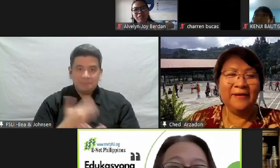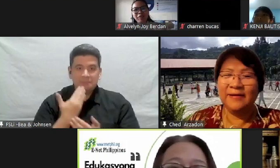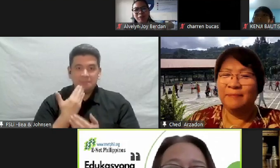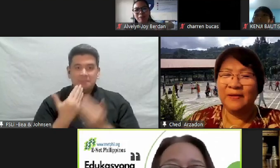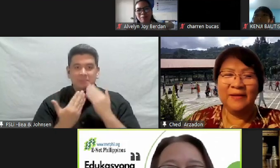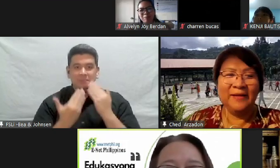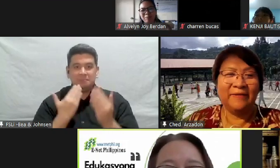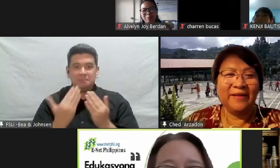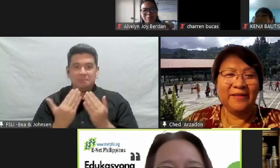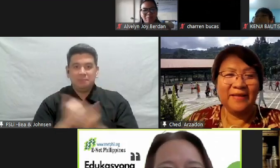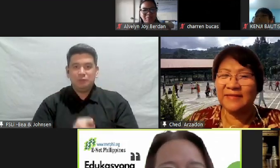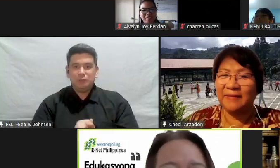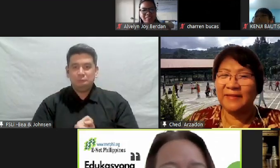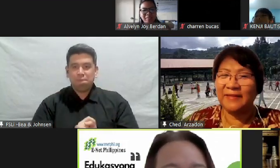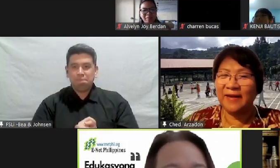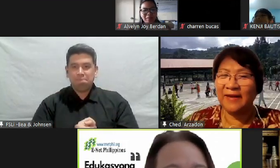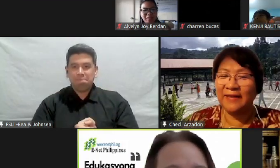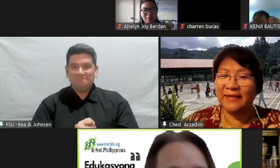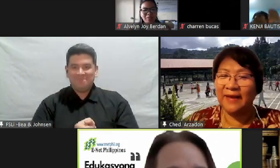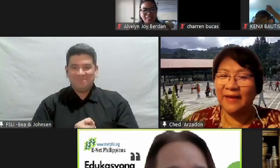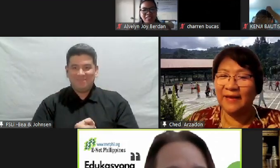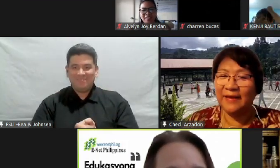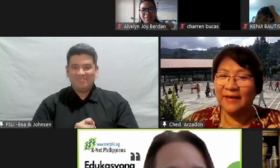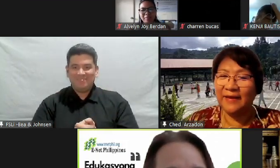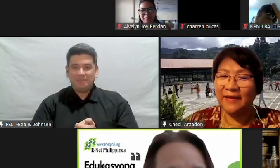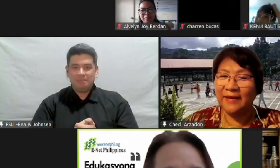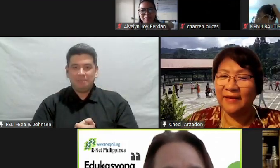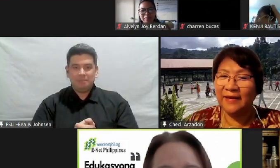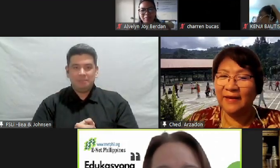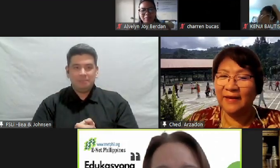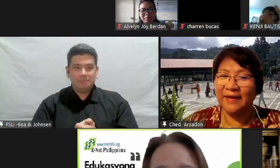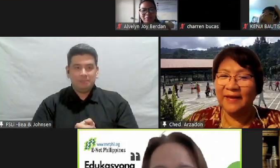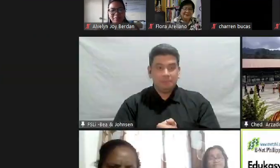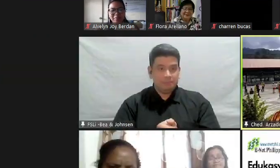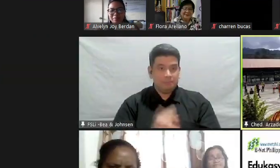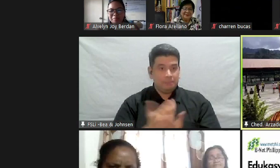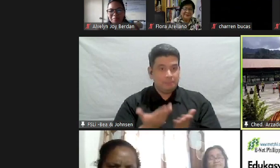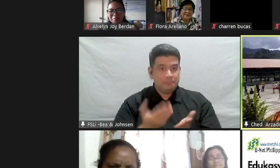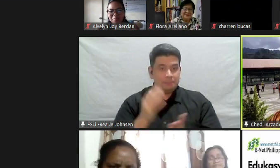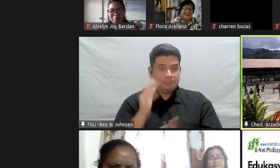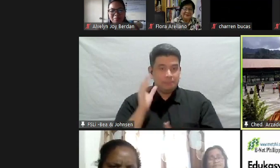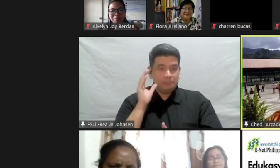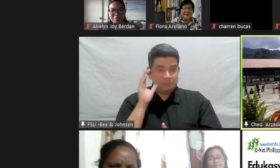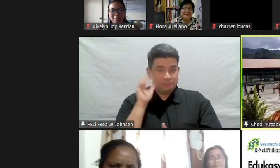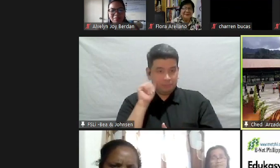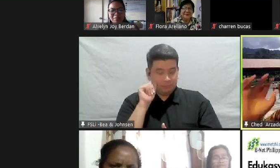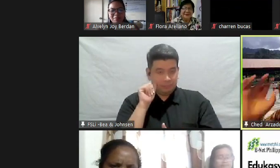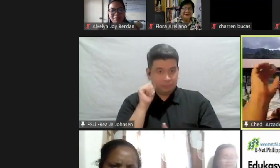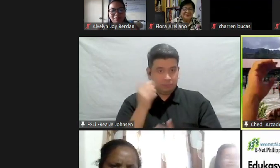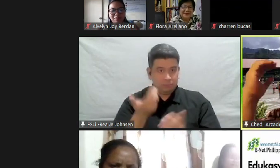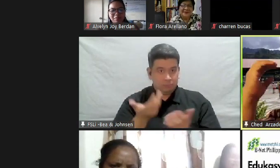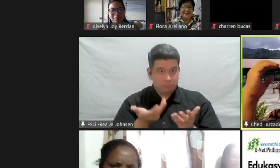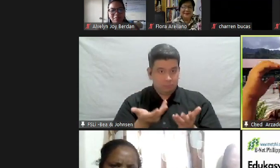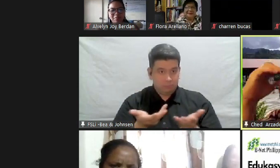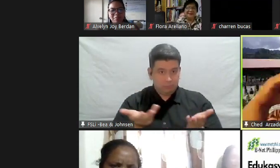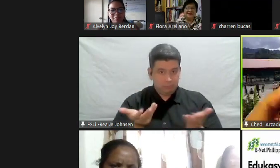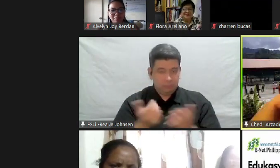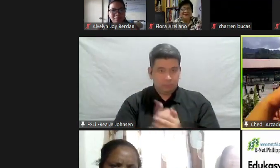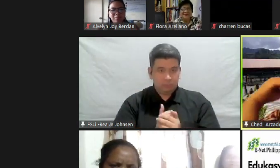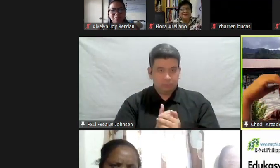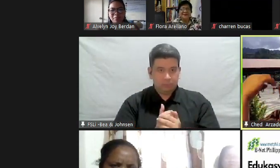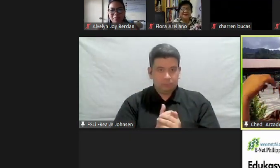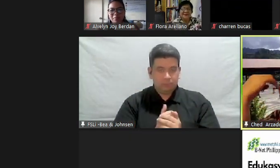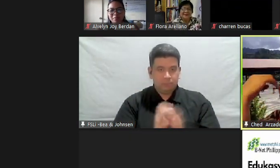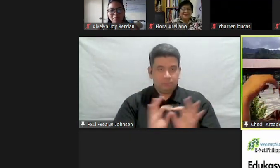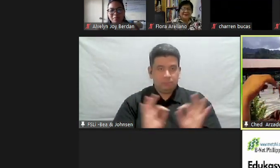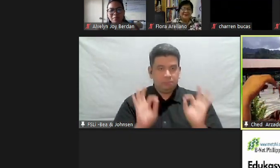Tuturo ko lang. Salamat mo, Flora. May gusto kang sabihin, Ma'am Chet? Yes, tama po. Maganda po na i-decentralize natin, ano?